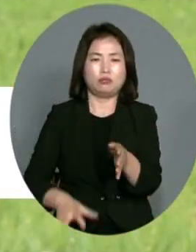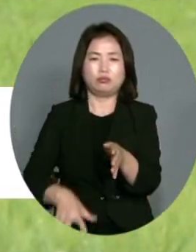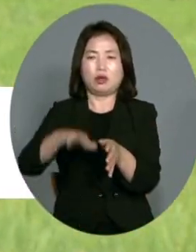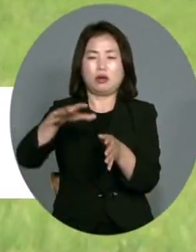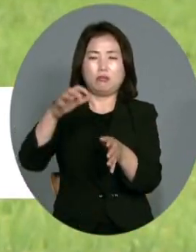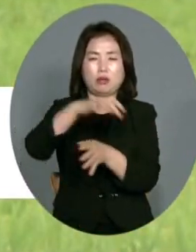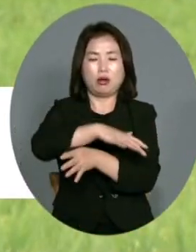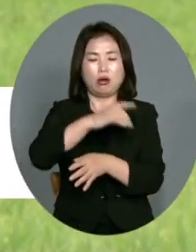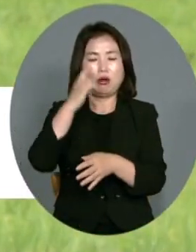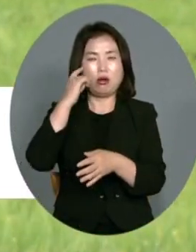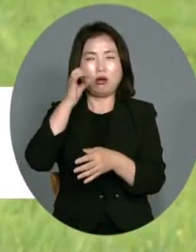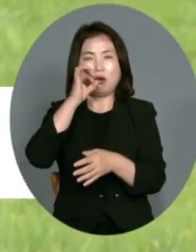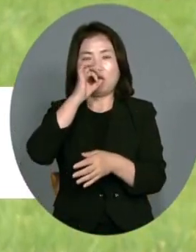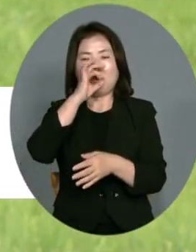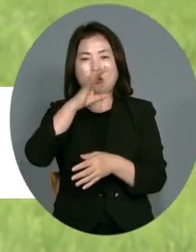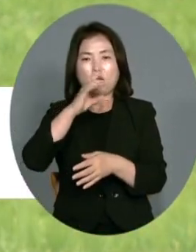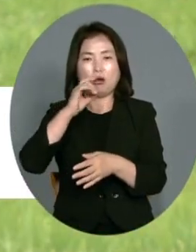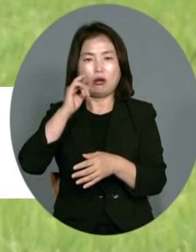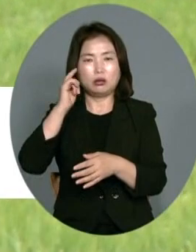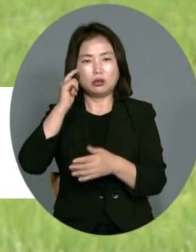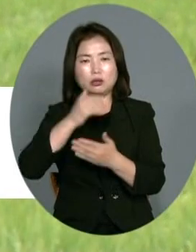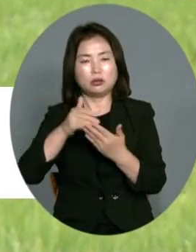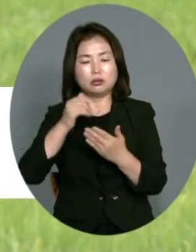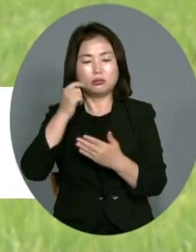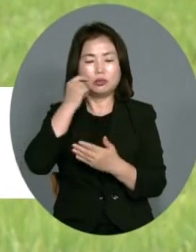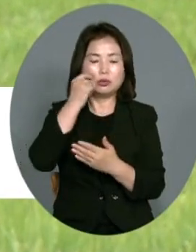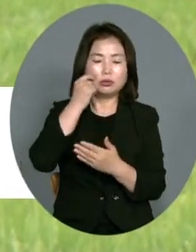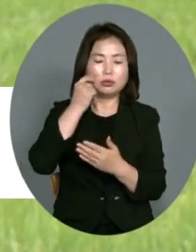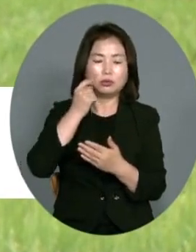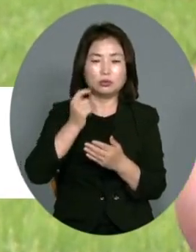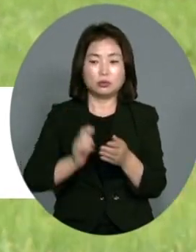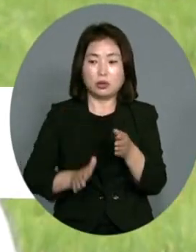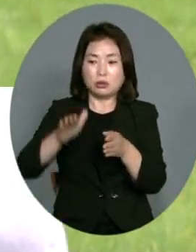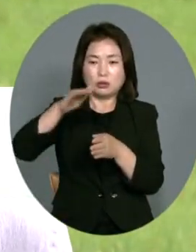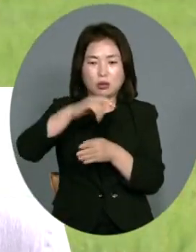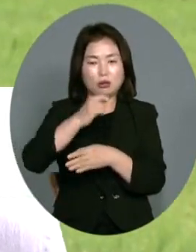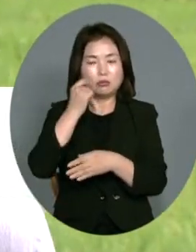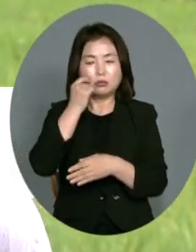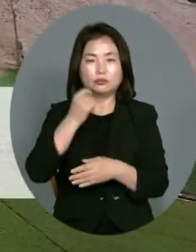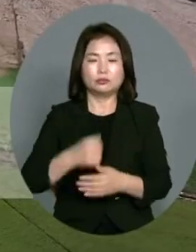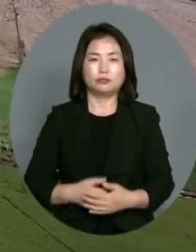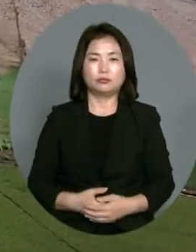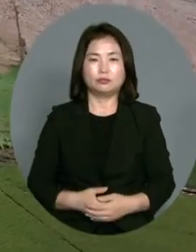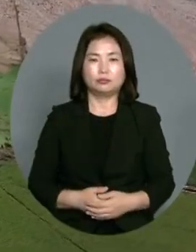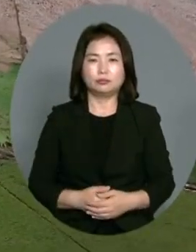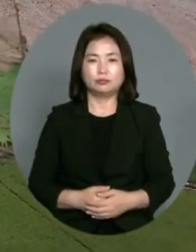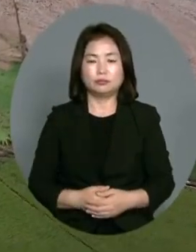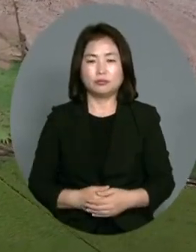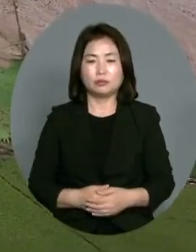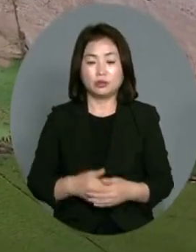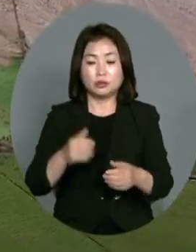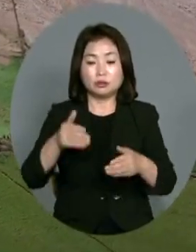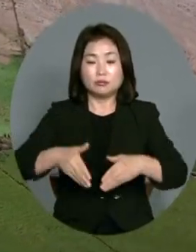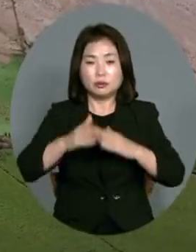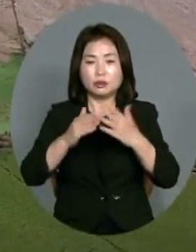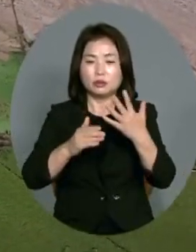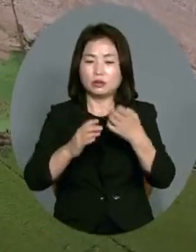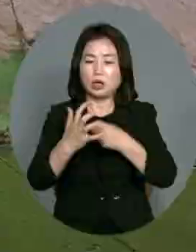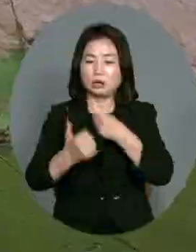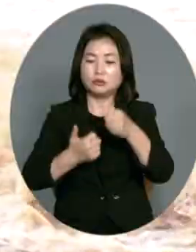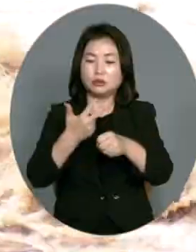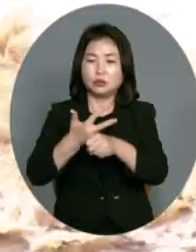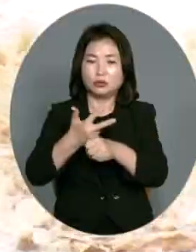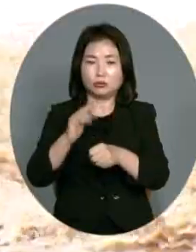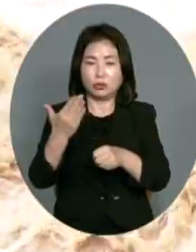뭐 엄청나게 넘어왔죠. 아유, 뭐 상상도 못했지. 저게 넘다고 상상도 못했지. 지은 지 47년 된